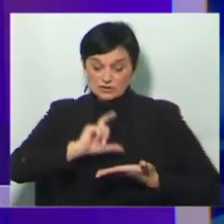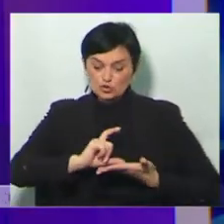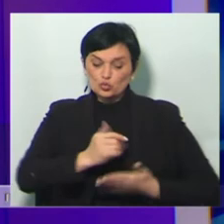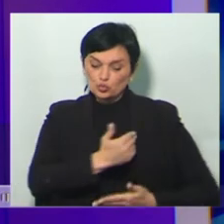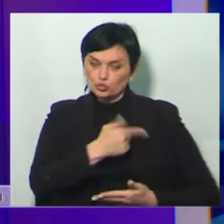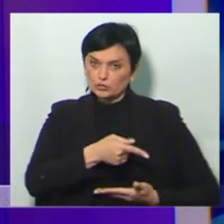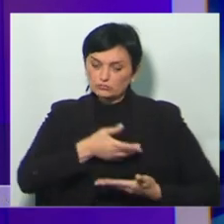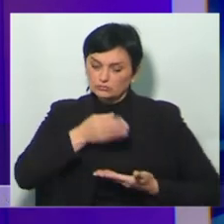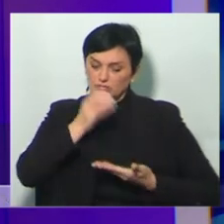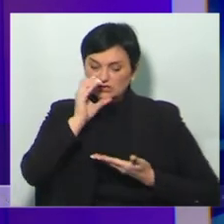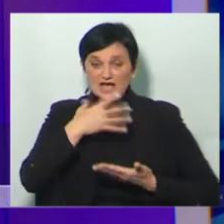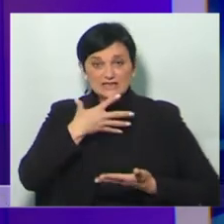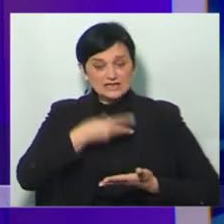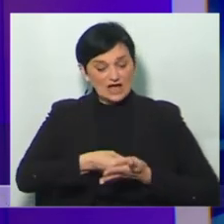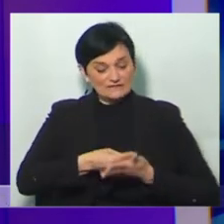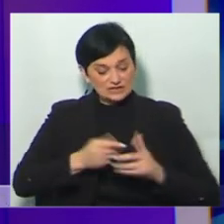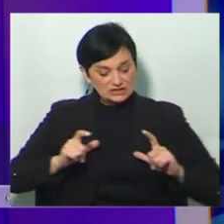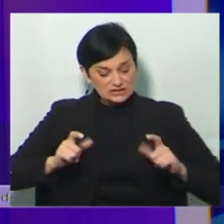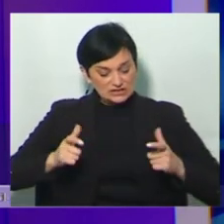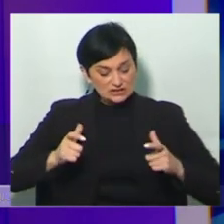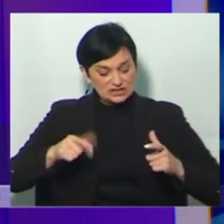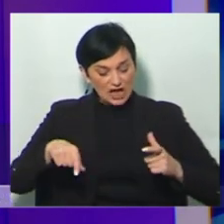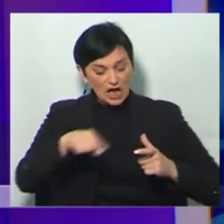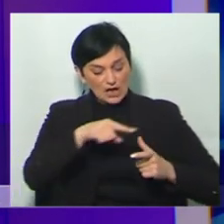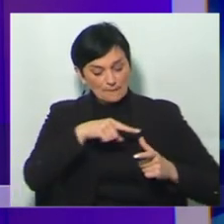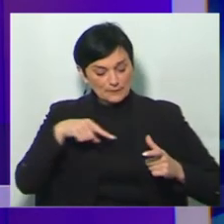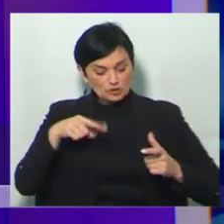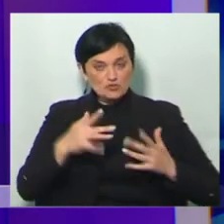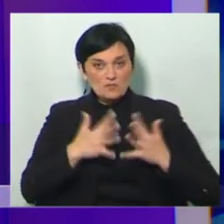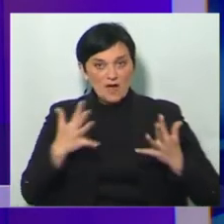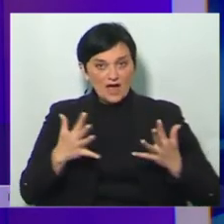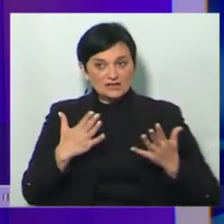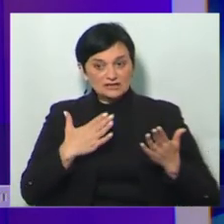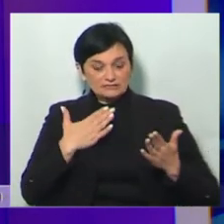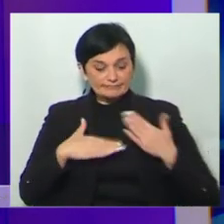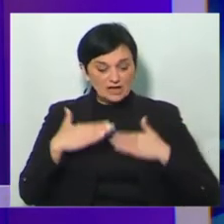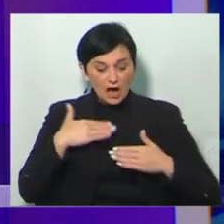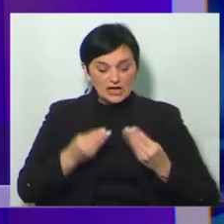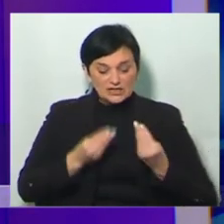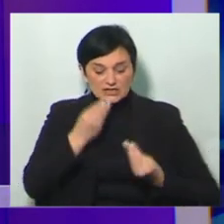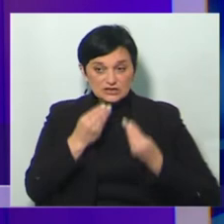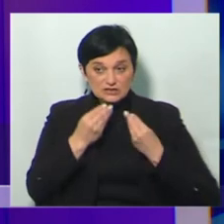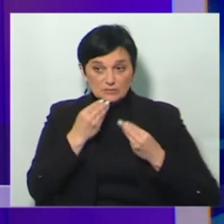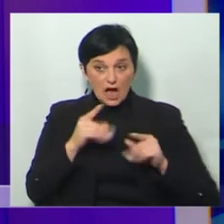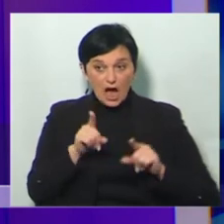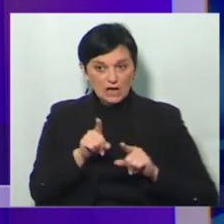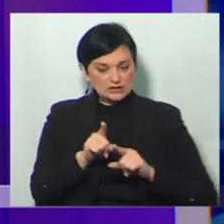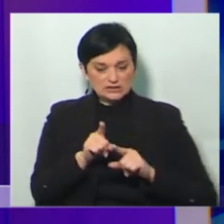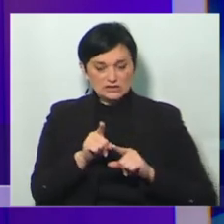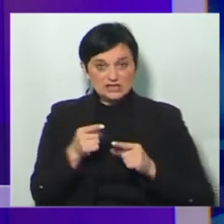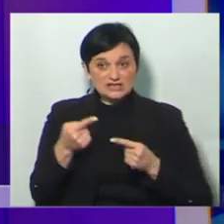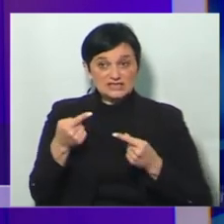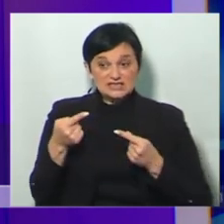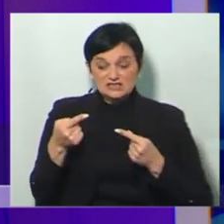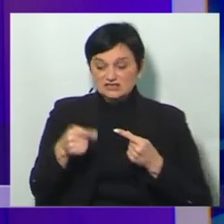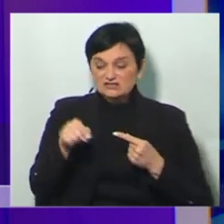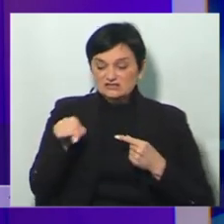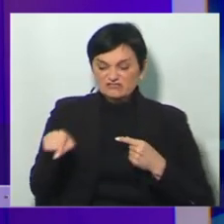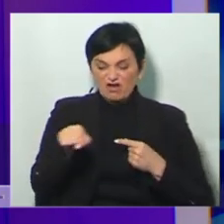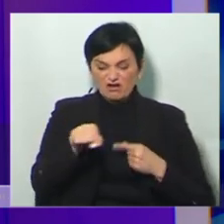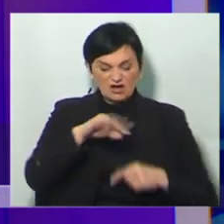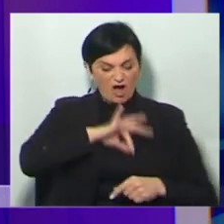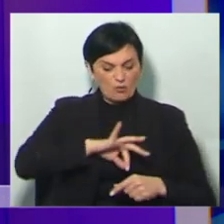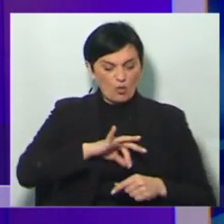ურჩევნია დალევა, თავისი თეფშიდან უფრო მეტი ხალისით მიირთმევს, რასაც არ გააკეთებს სხვა ნივთების